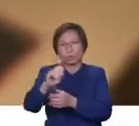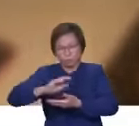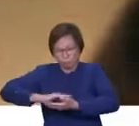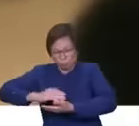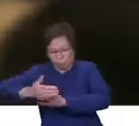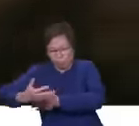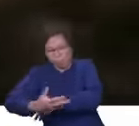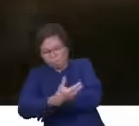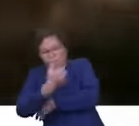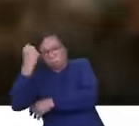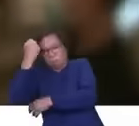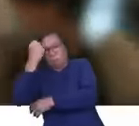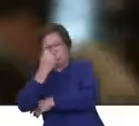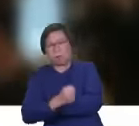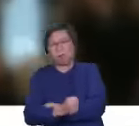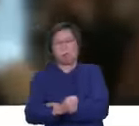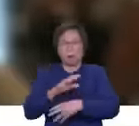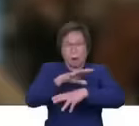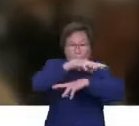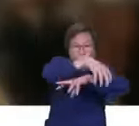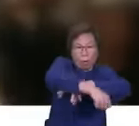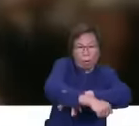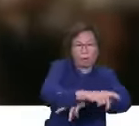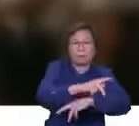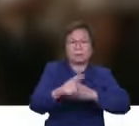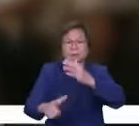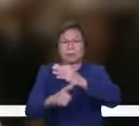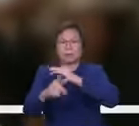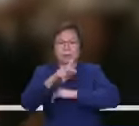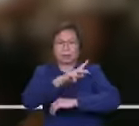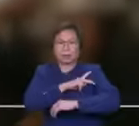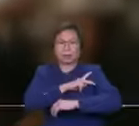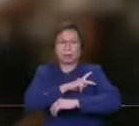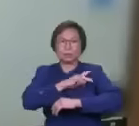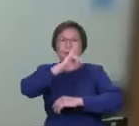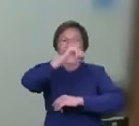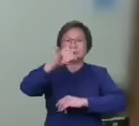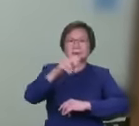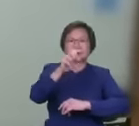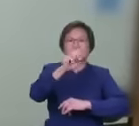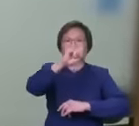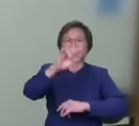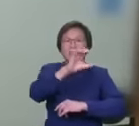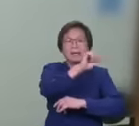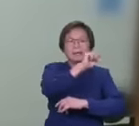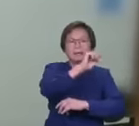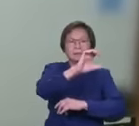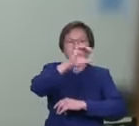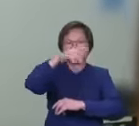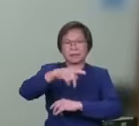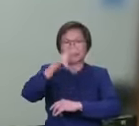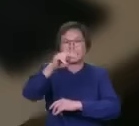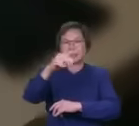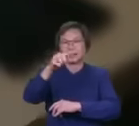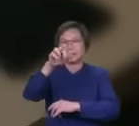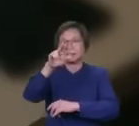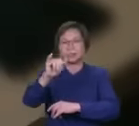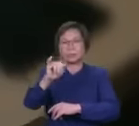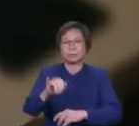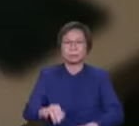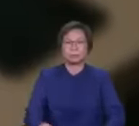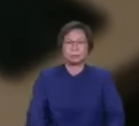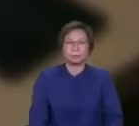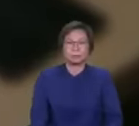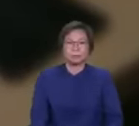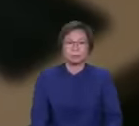future bodhicitta serbuan diketuai timbalan ketua jabatan sesuai Tanjung Ayah ko lumpur SMP nasima sore